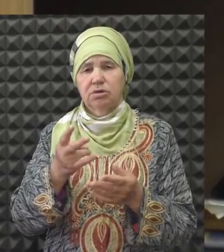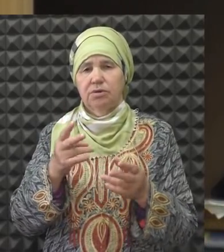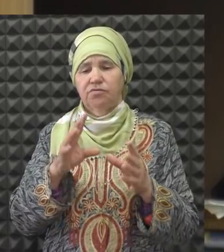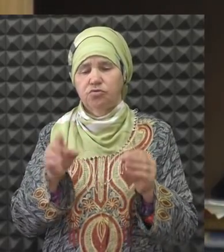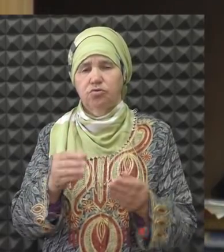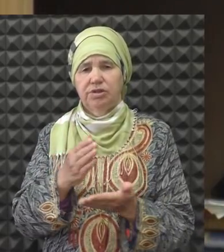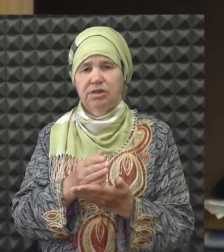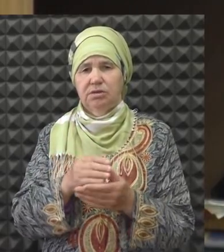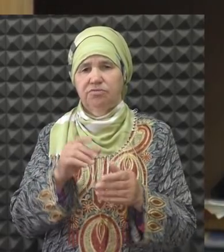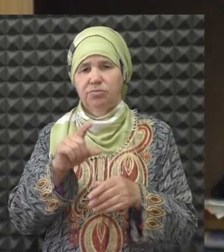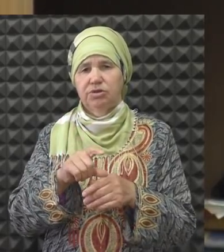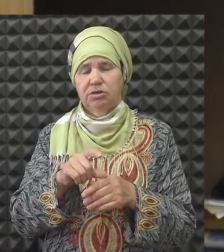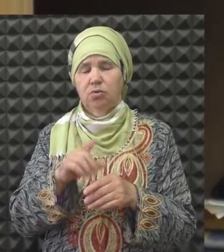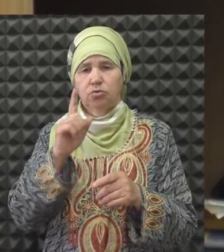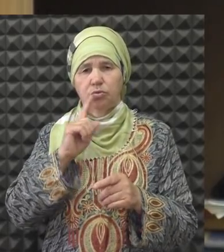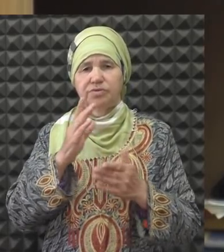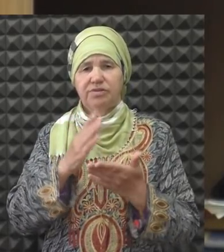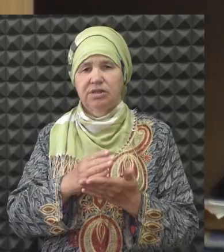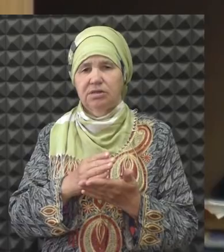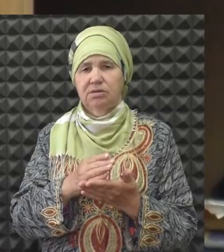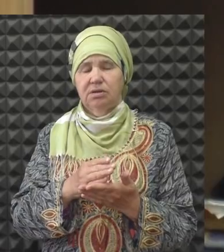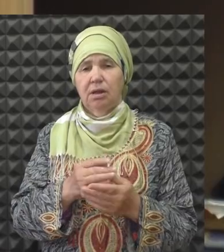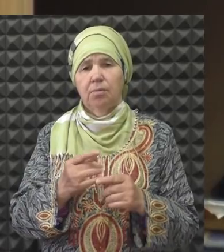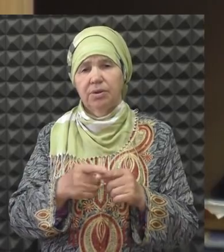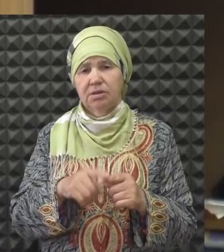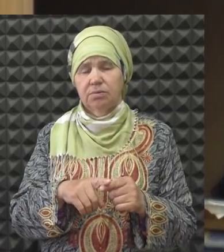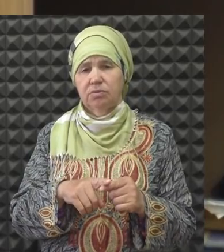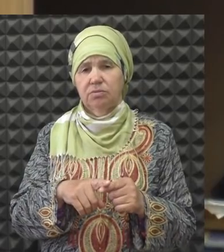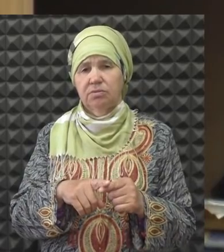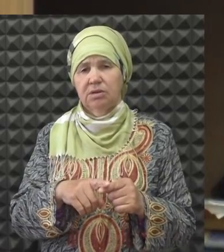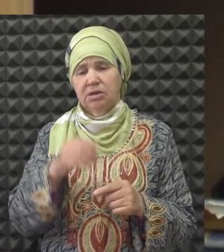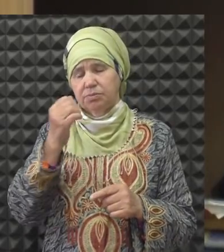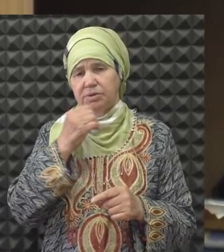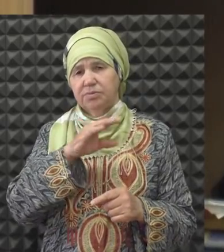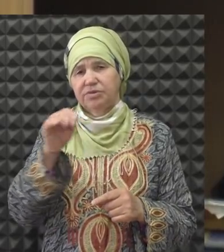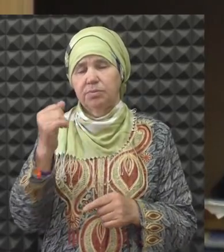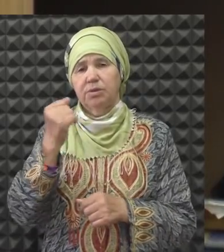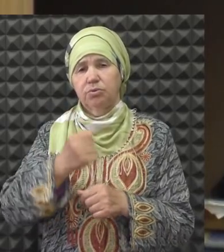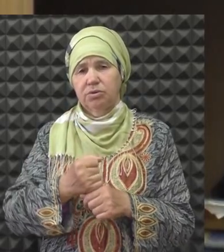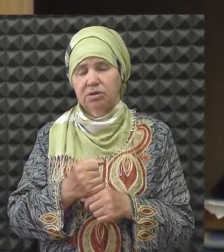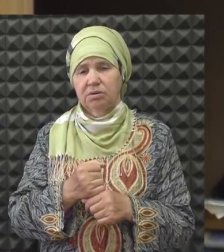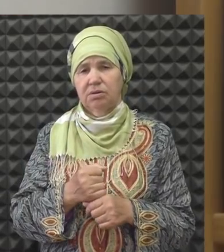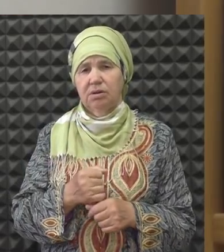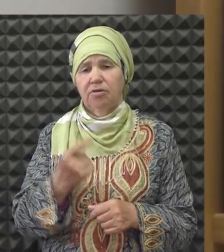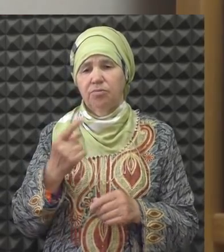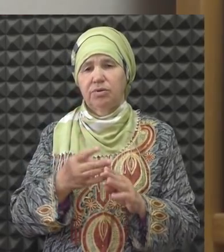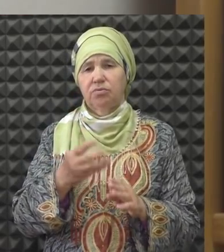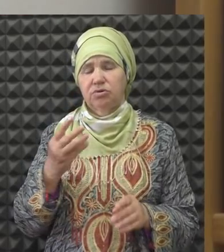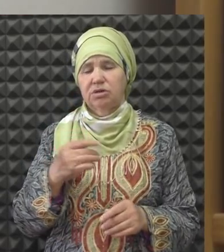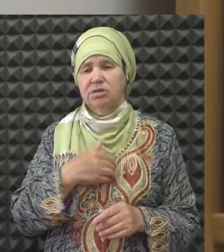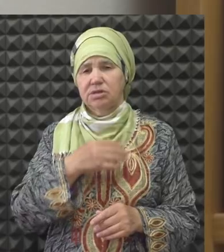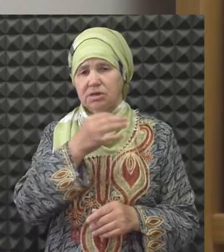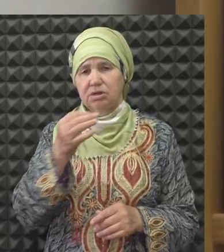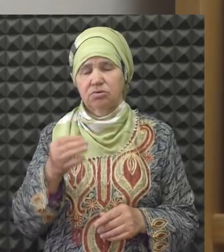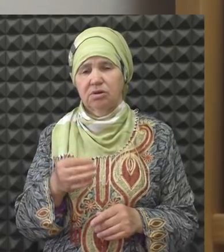что нужно, здесь все есть. Все удобства есть. Поэтому спасибо всем работникам. Я вам